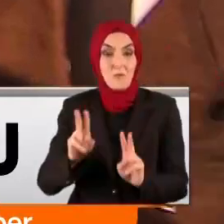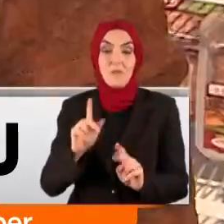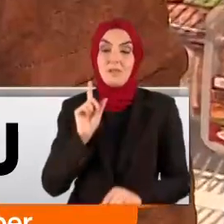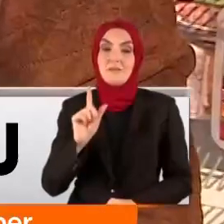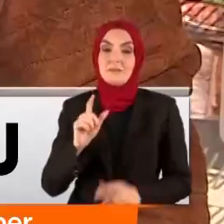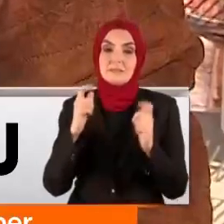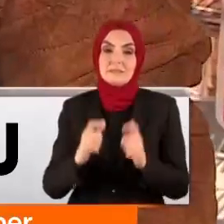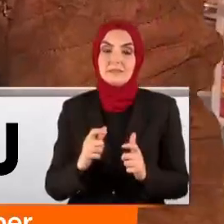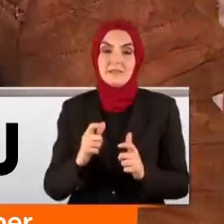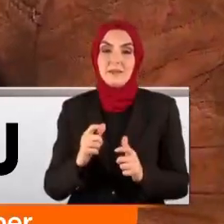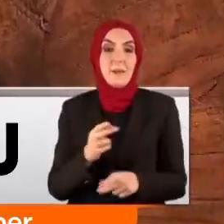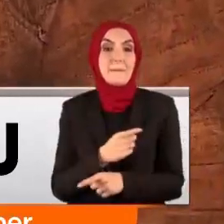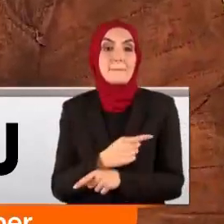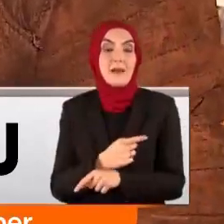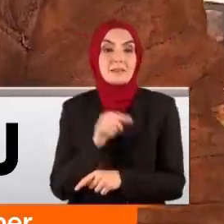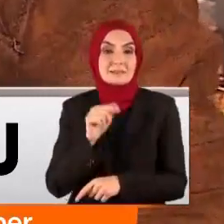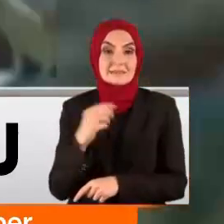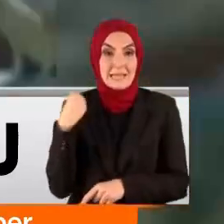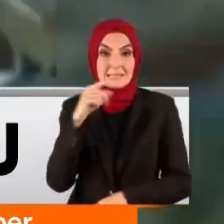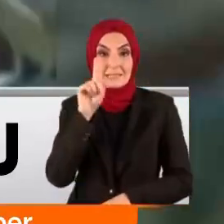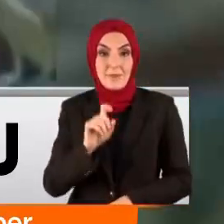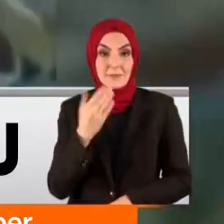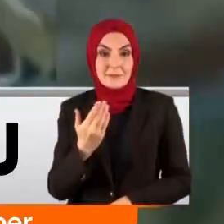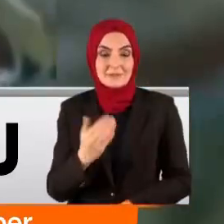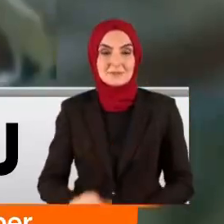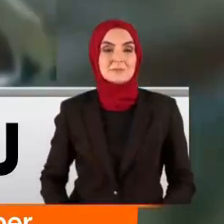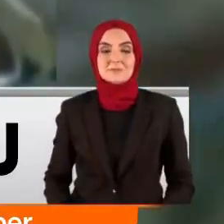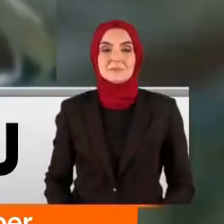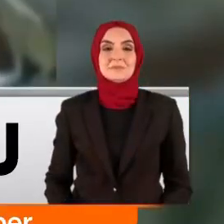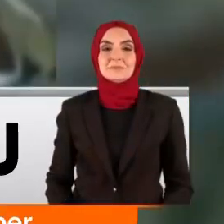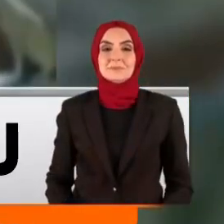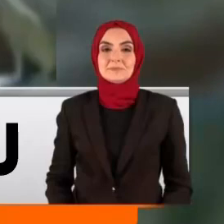Taze. Balıklarım tazedir, alıp yiyip doysana.